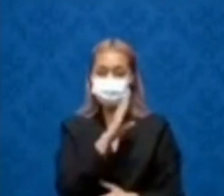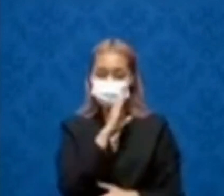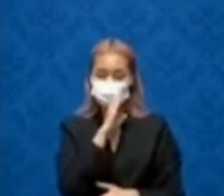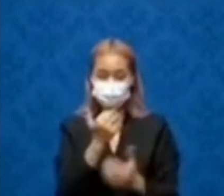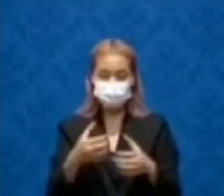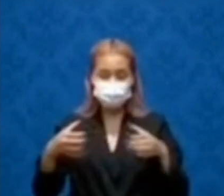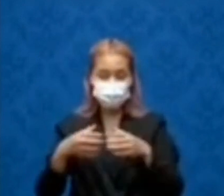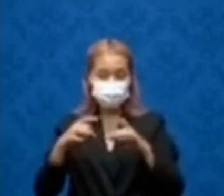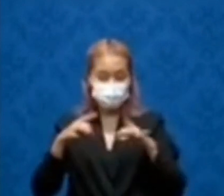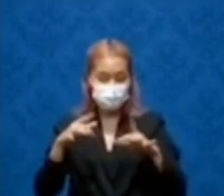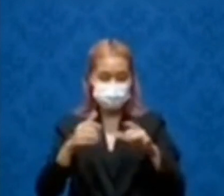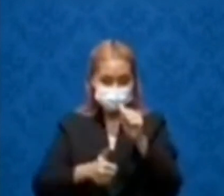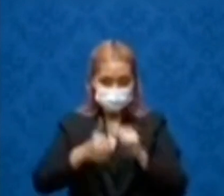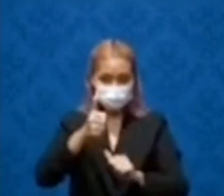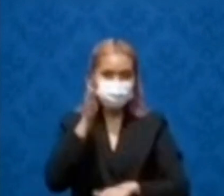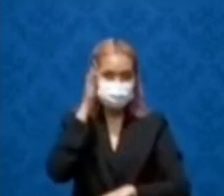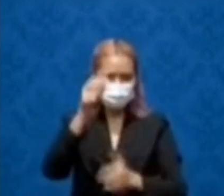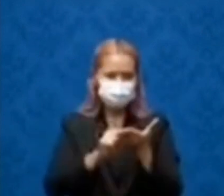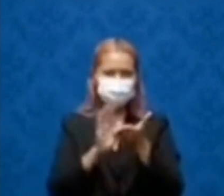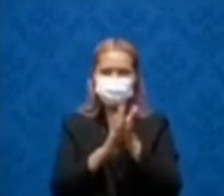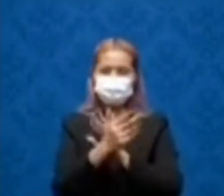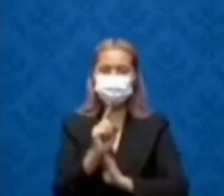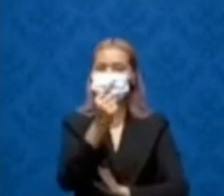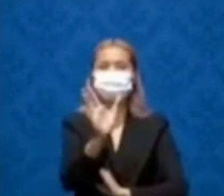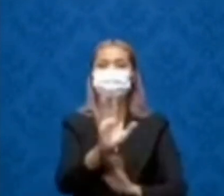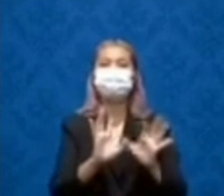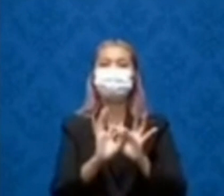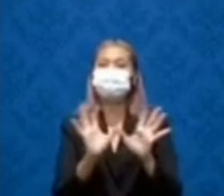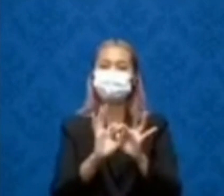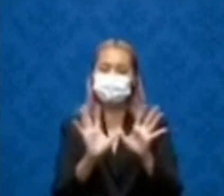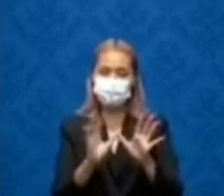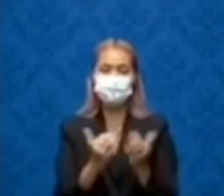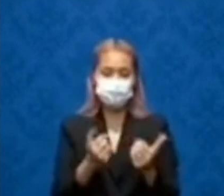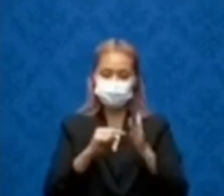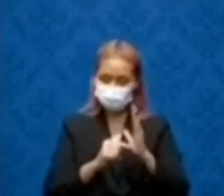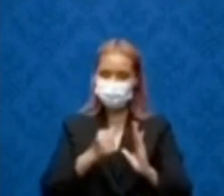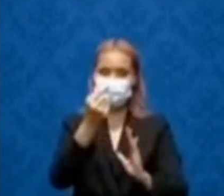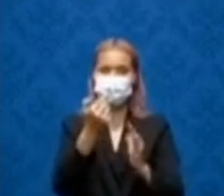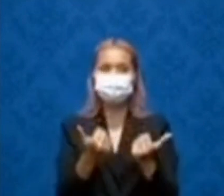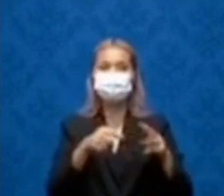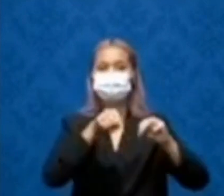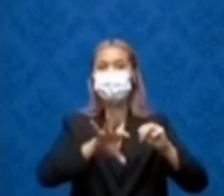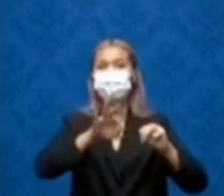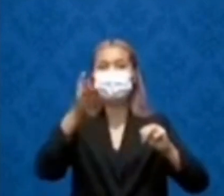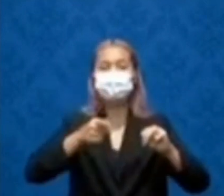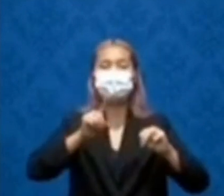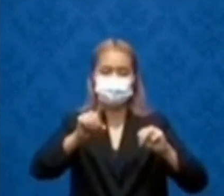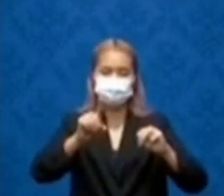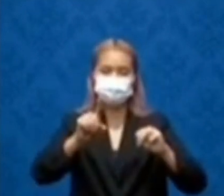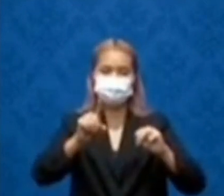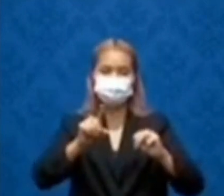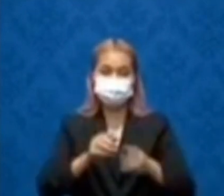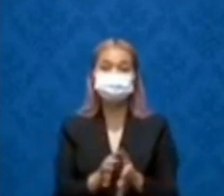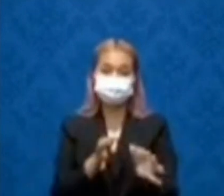วก็แพ้เมื่อไหร่แล้วก็จะเปลี่ยนนี่เป็นครั้งแรกนะครับที่เกิดขึ้นอันเกิดขึ้นจากการลงมติในมาตรา9ทับ1ขอเรียนได้โปรดเ